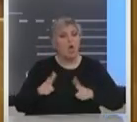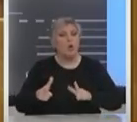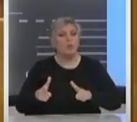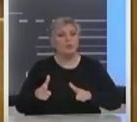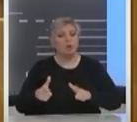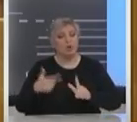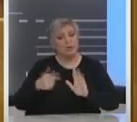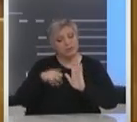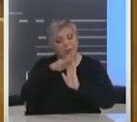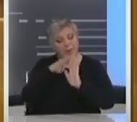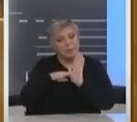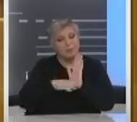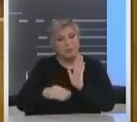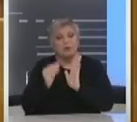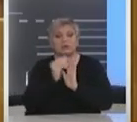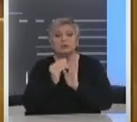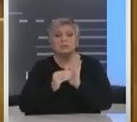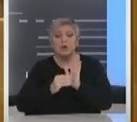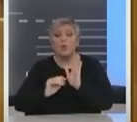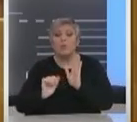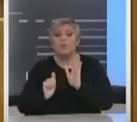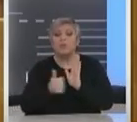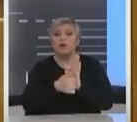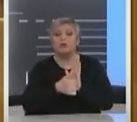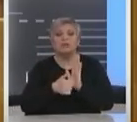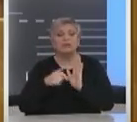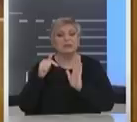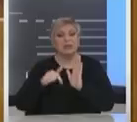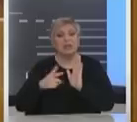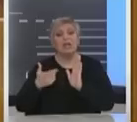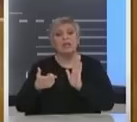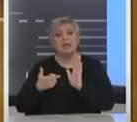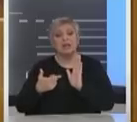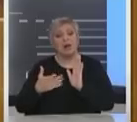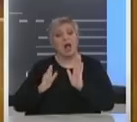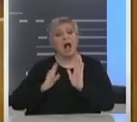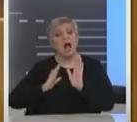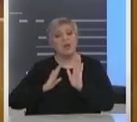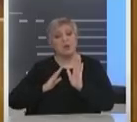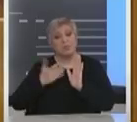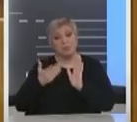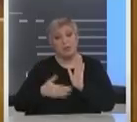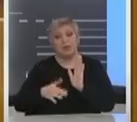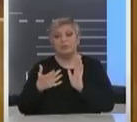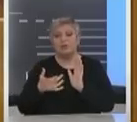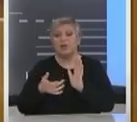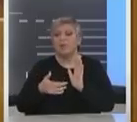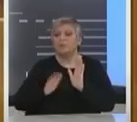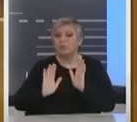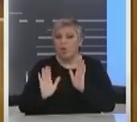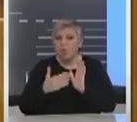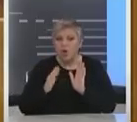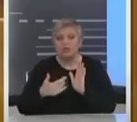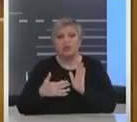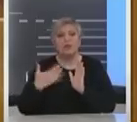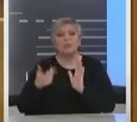στο νομοσχέδιο αυτό, πλέον θα προηγούνται με ένα υπερπρονόμιο οι απαιτήσεις των εργαζομένων για δεδουλευμένα 6 μηνών. Θεωρώ πως